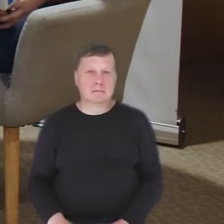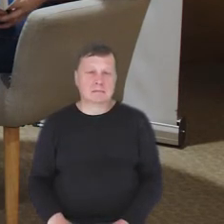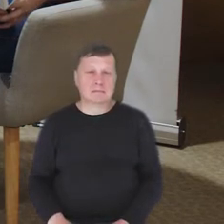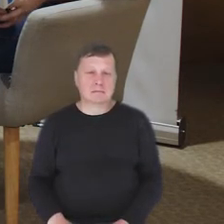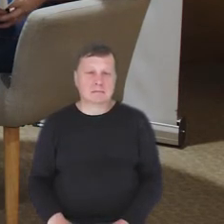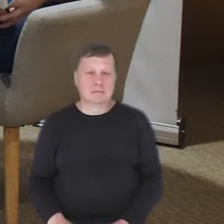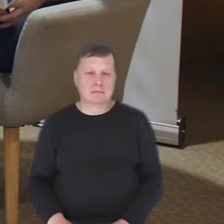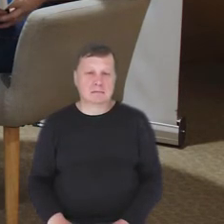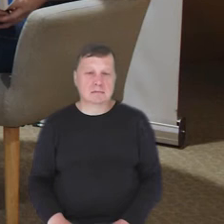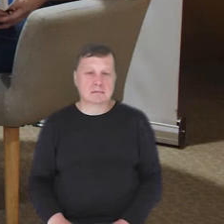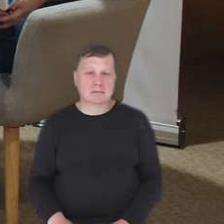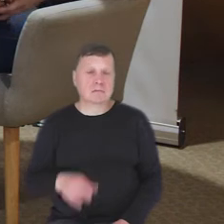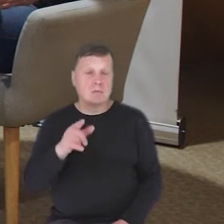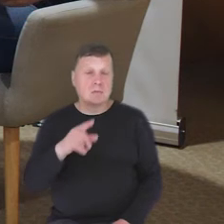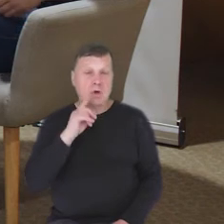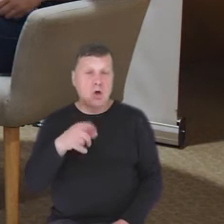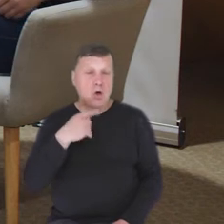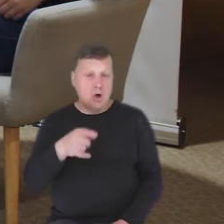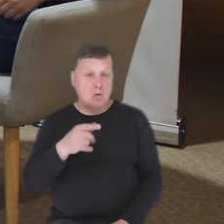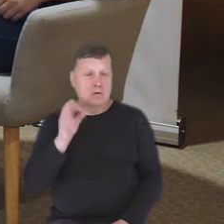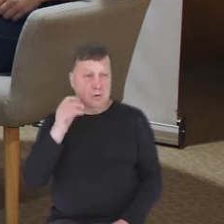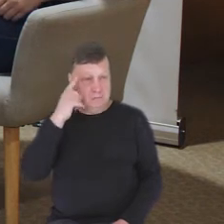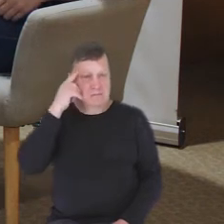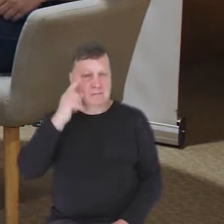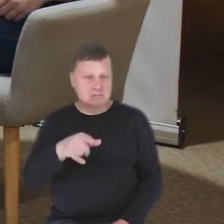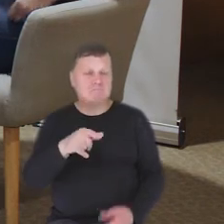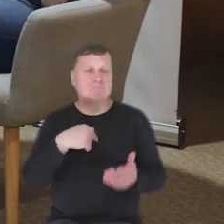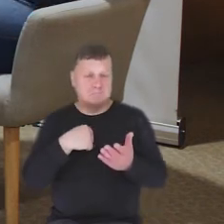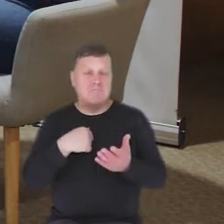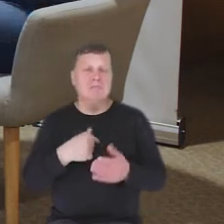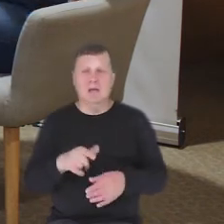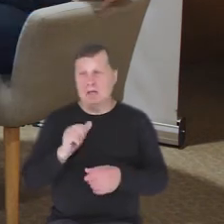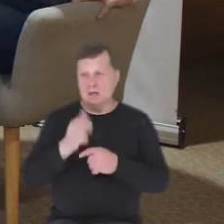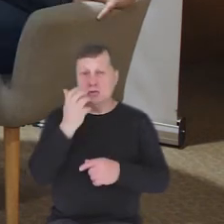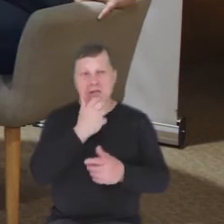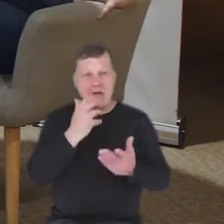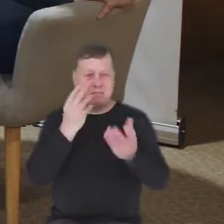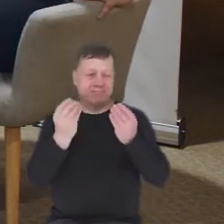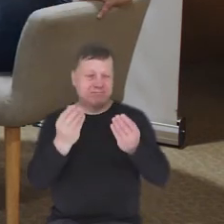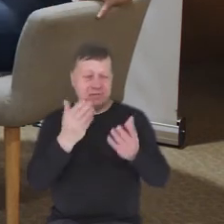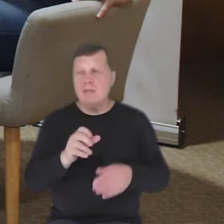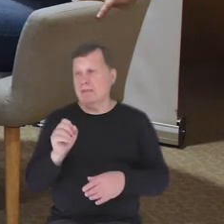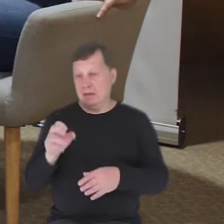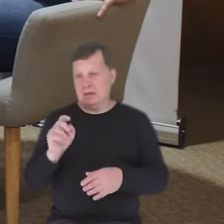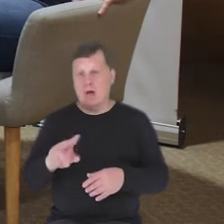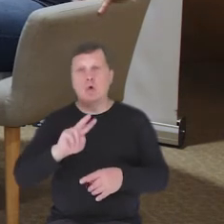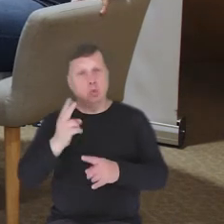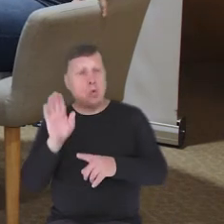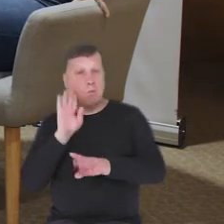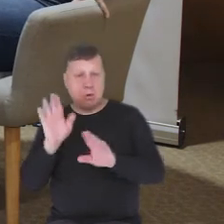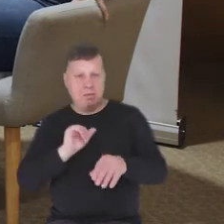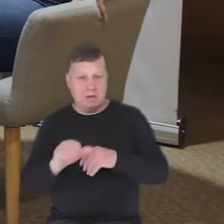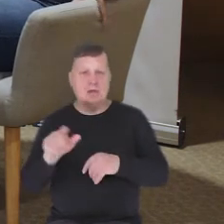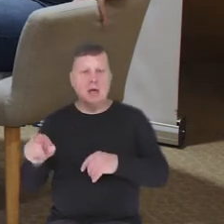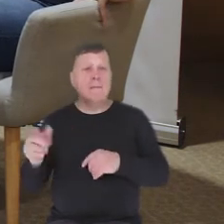Dobrze wspominam ten komiks akurat. Jest w pewnym sensie bardzo taki ciepły? Tak, tak. Jest drugi podobny też z małżeństwem, które